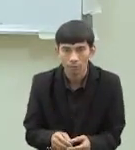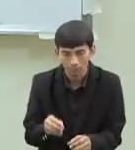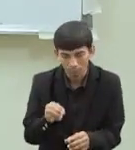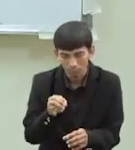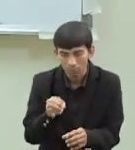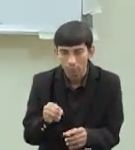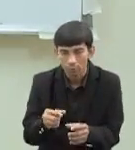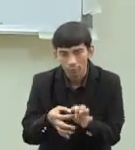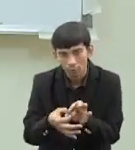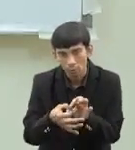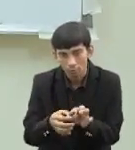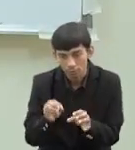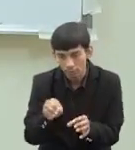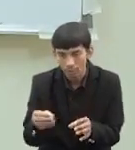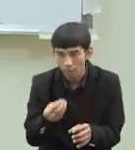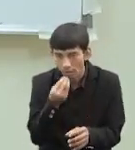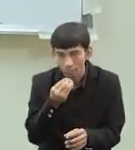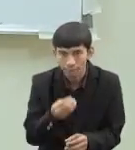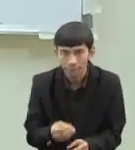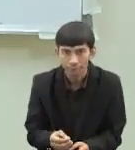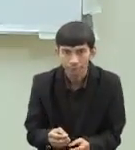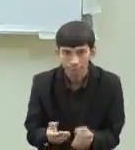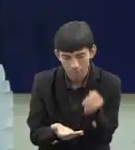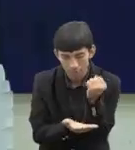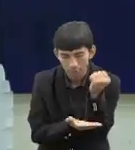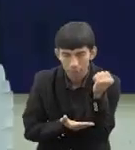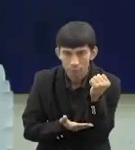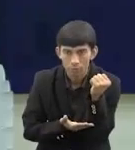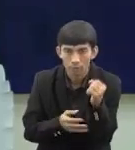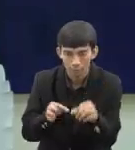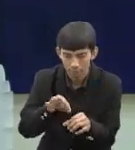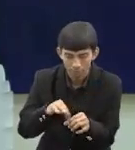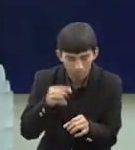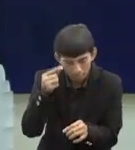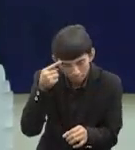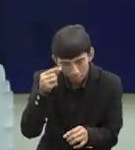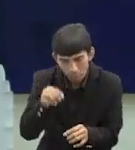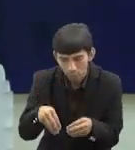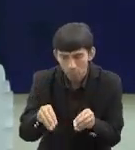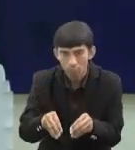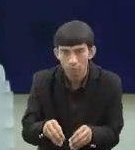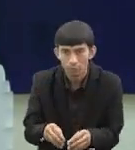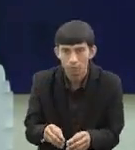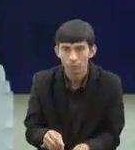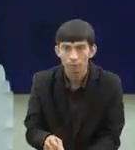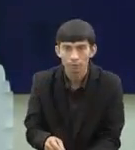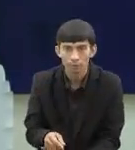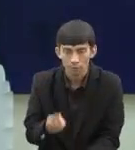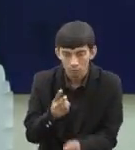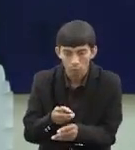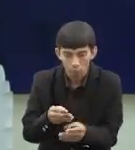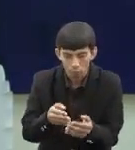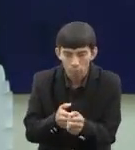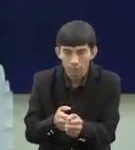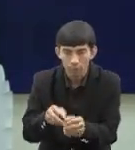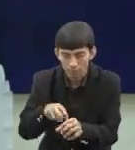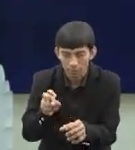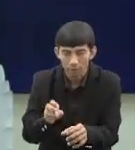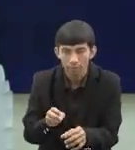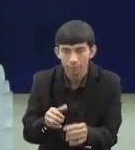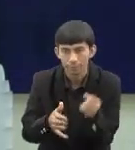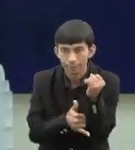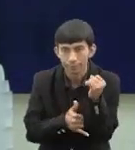nè cậu ná hai tỷ pram mối kì dọc cà su nè cà khuê tà lụa cho con mớ nè cậy ná nè sầm rắp nom chanh tà cà bật tê nè cậu ná cà